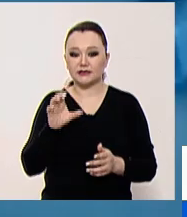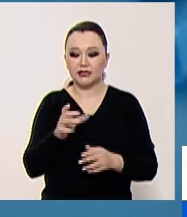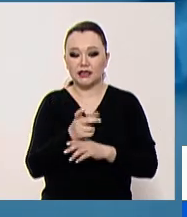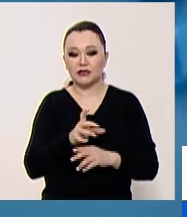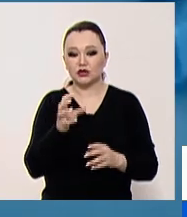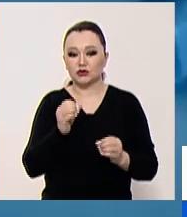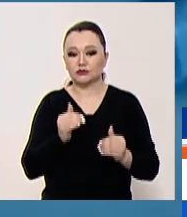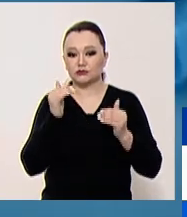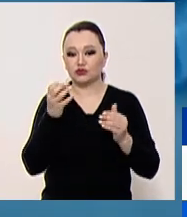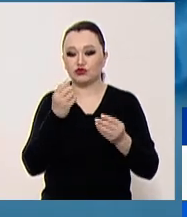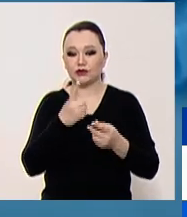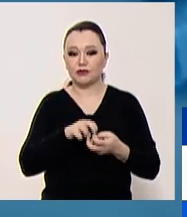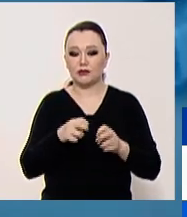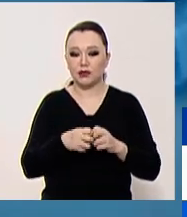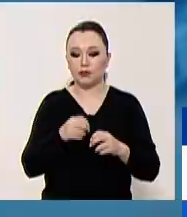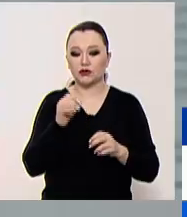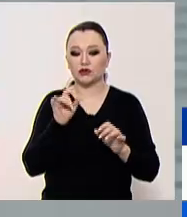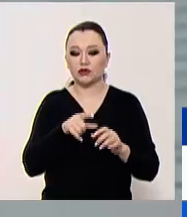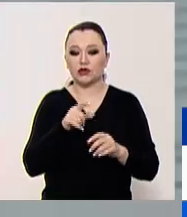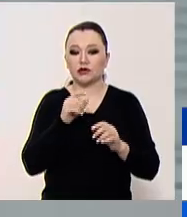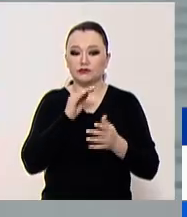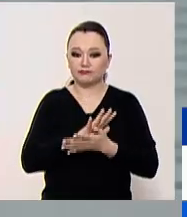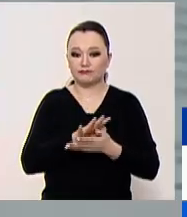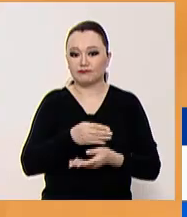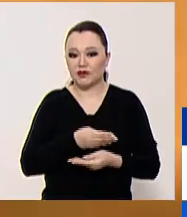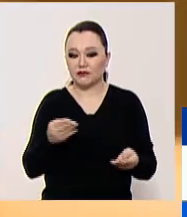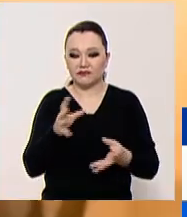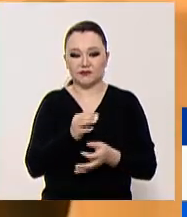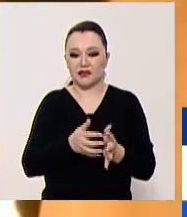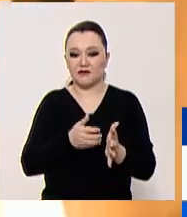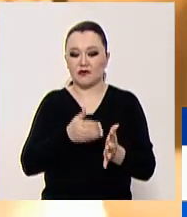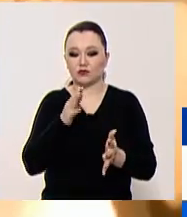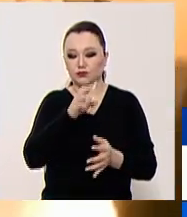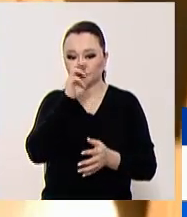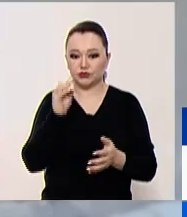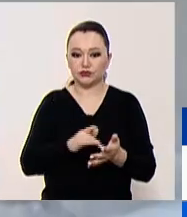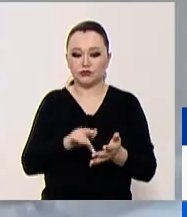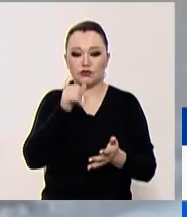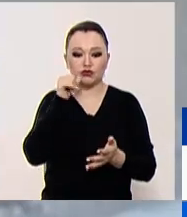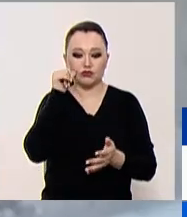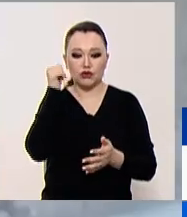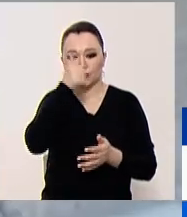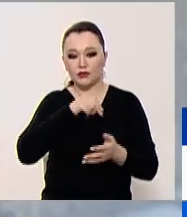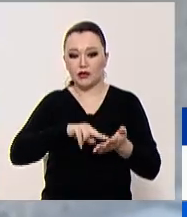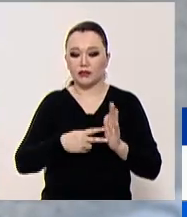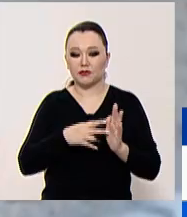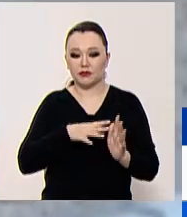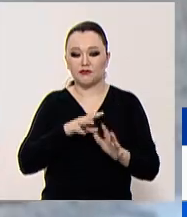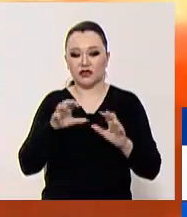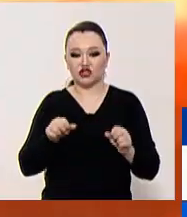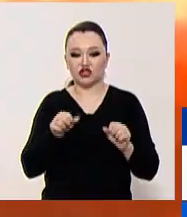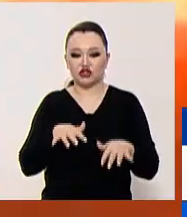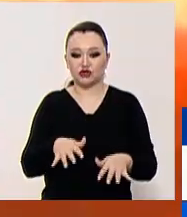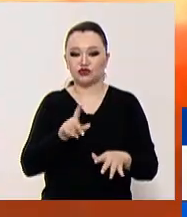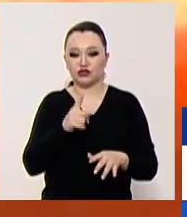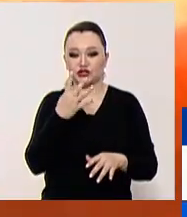и еще одна проблема. Субсидии на удобрение может на всех не хватить. Бюджет закладывали в прошлом году. Тогда власти региона рассчитали, что